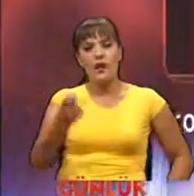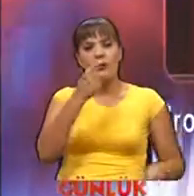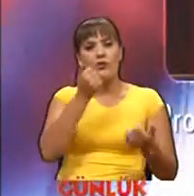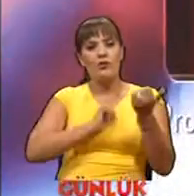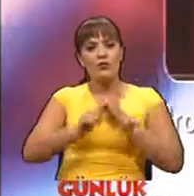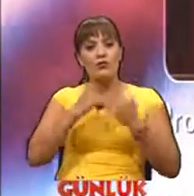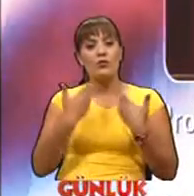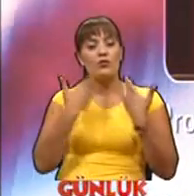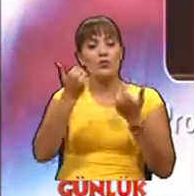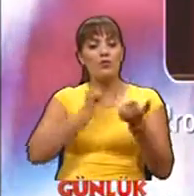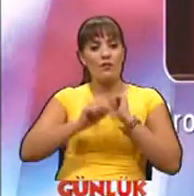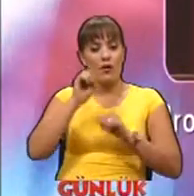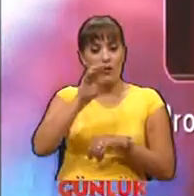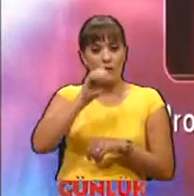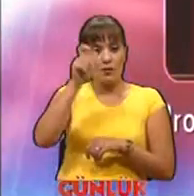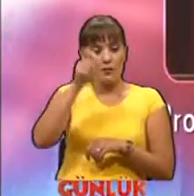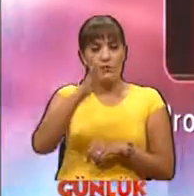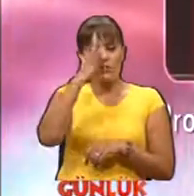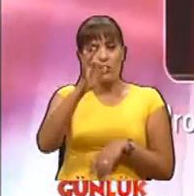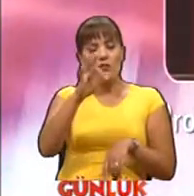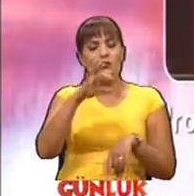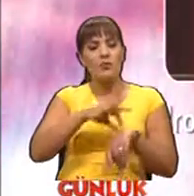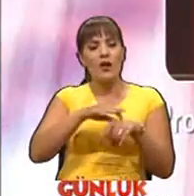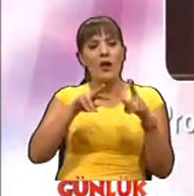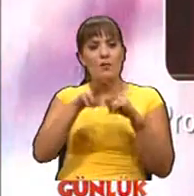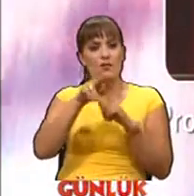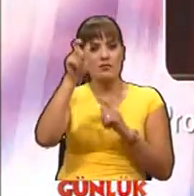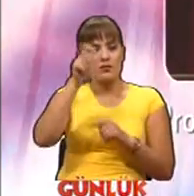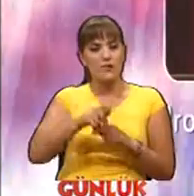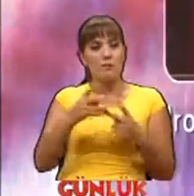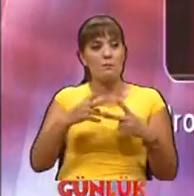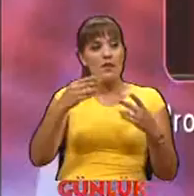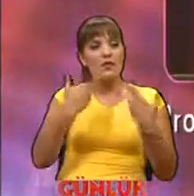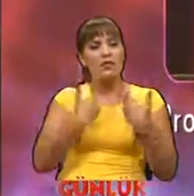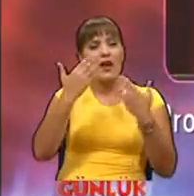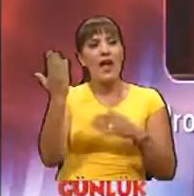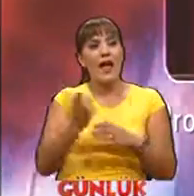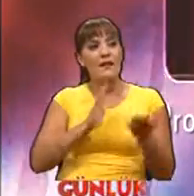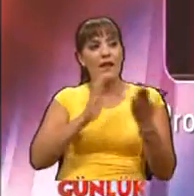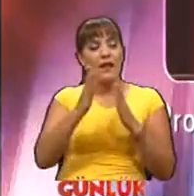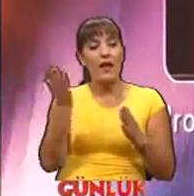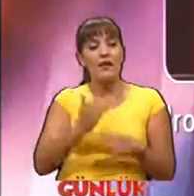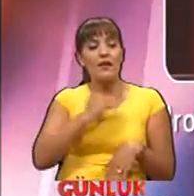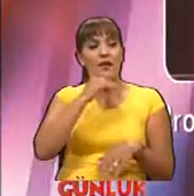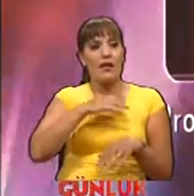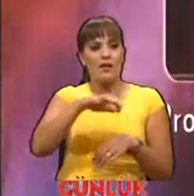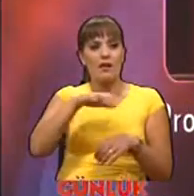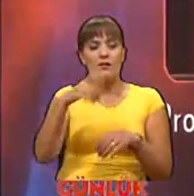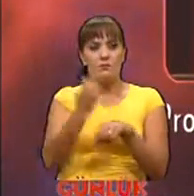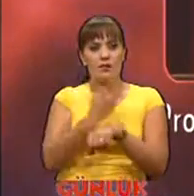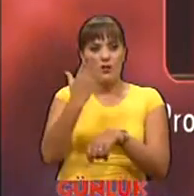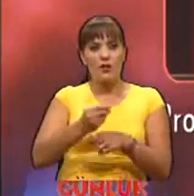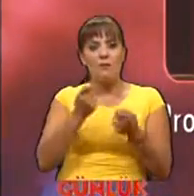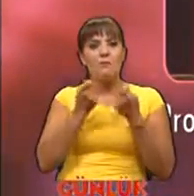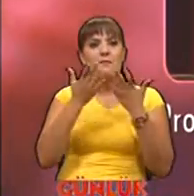Ankara Üniversitesi Hukuk Fakültesi Öğretim Üyesi Profesör Doktor Ahmet Kılıçoğlu'yla medeni hukukun en hareketli ve hararetli alanlarından biri